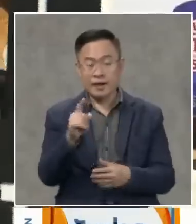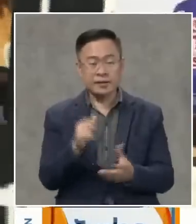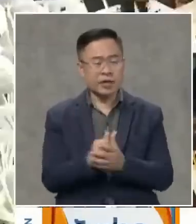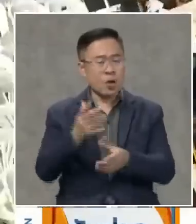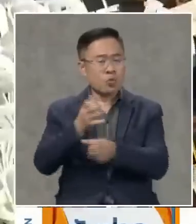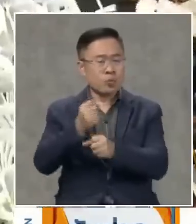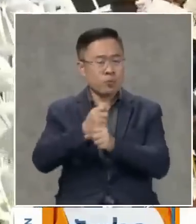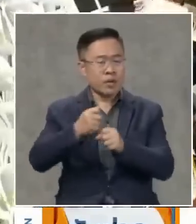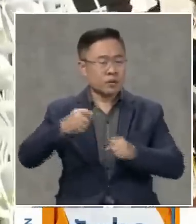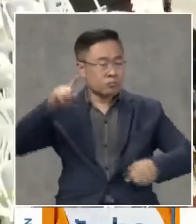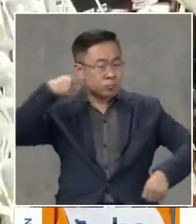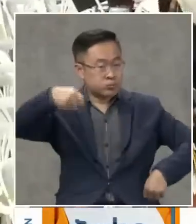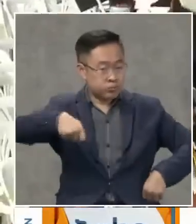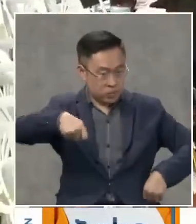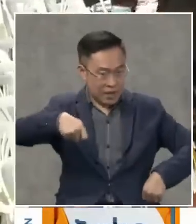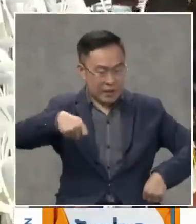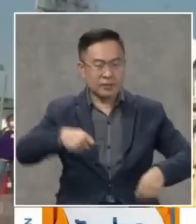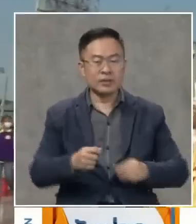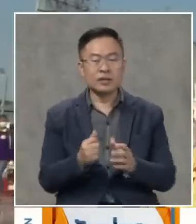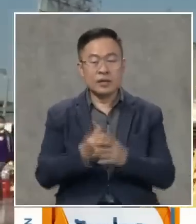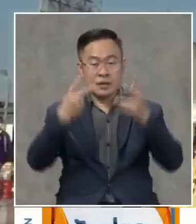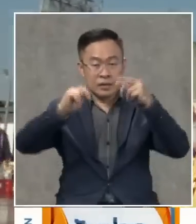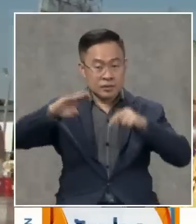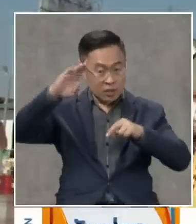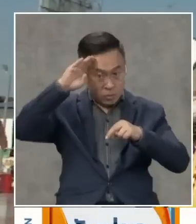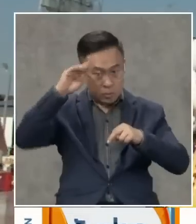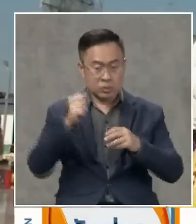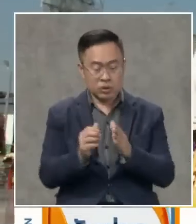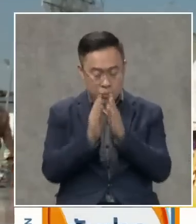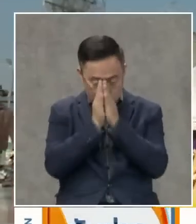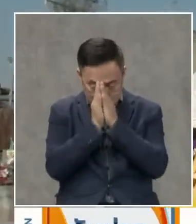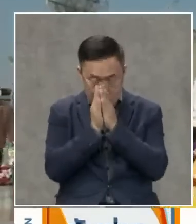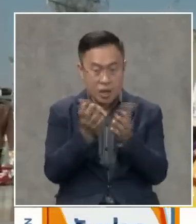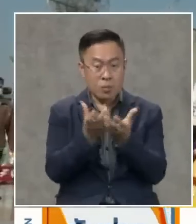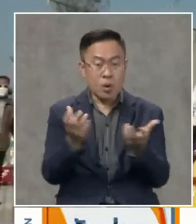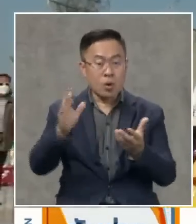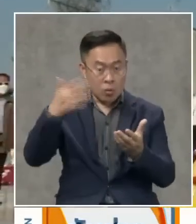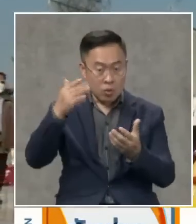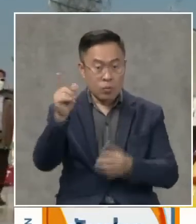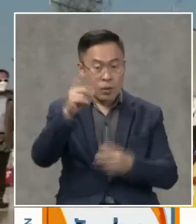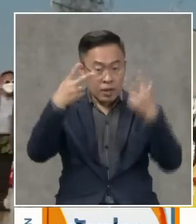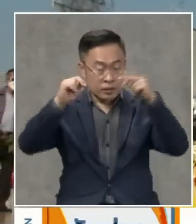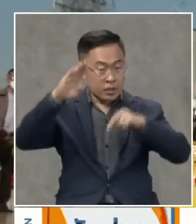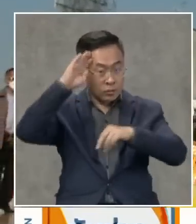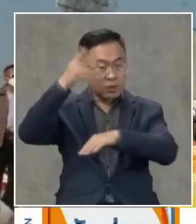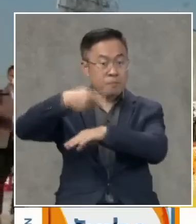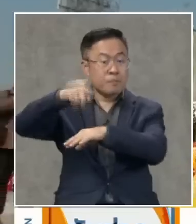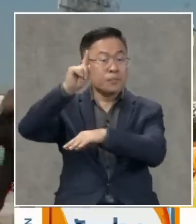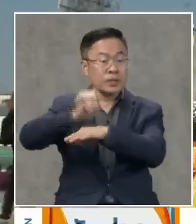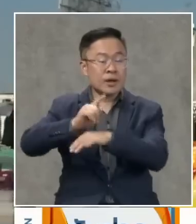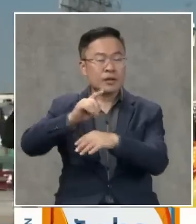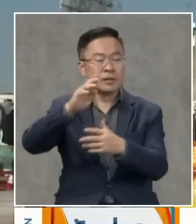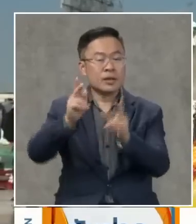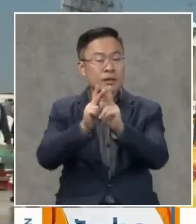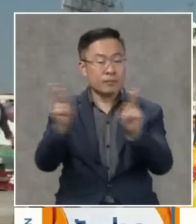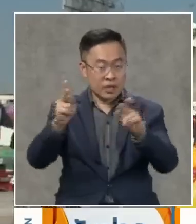สาวรีย์เท้าสุรนารีซึ่งเป็นจุดที่พลเอกประยุทธ์จันทร์โอชานายกรัฐมนตรีในฐานะประธานคณะกรรมการกำหนดแนวทางและยุทธ